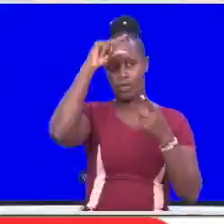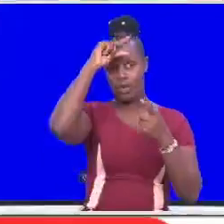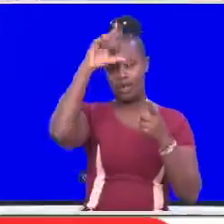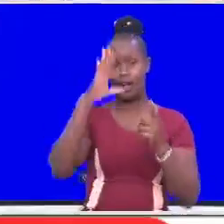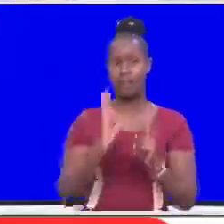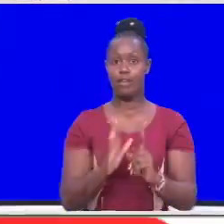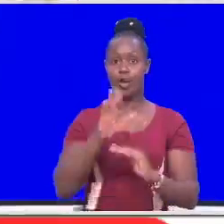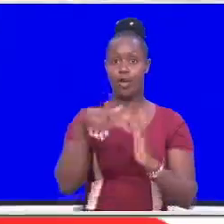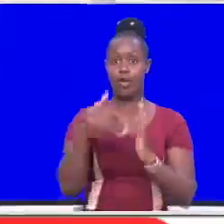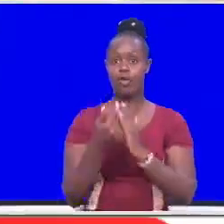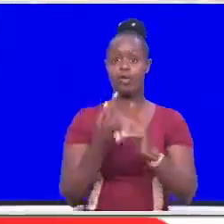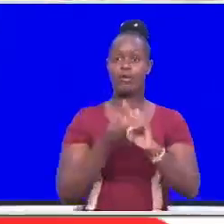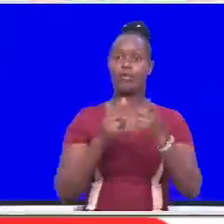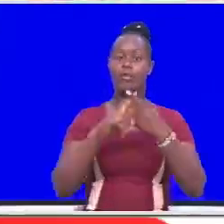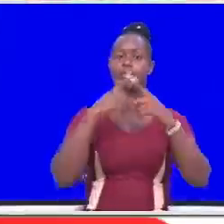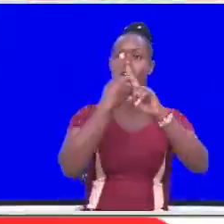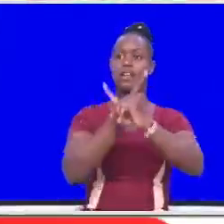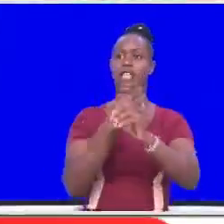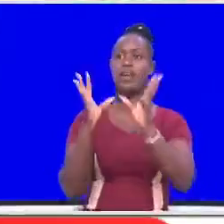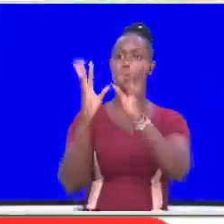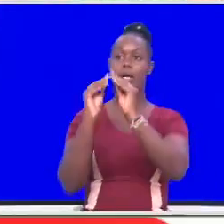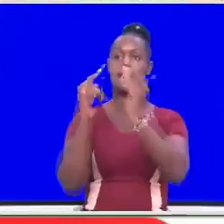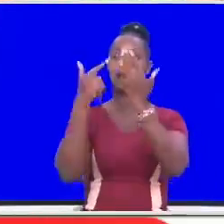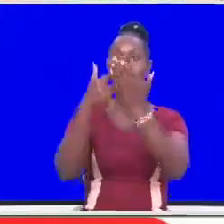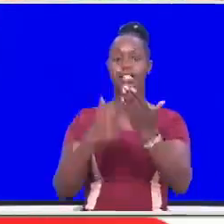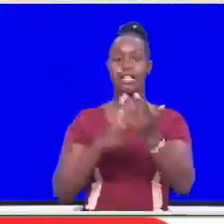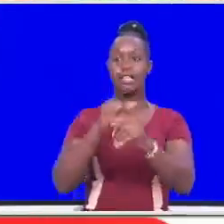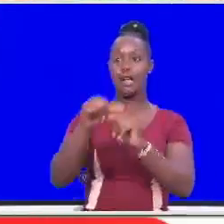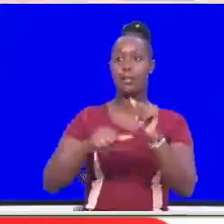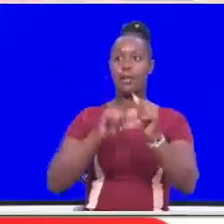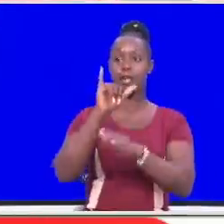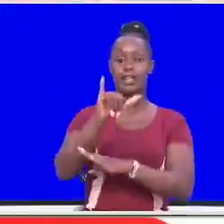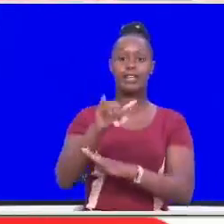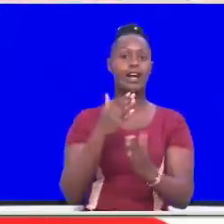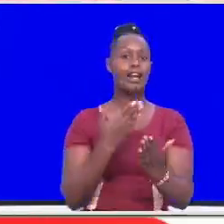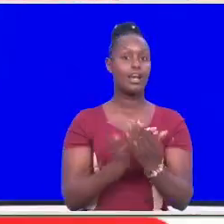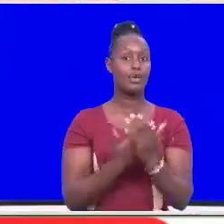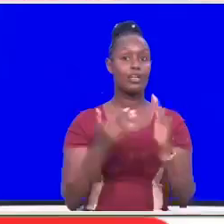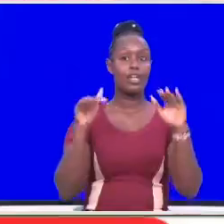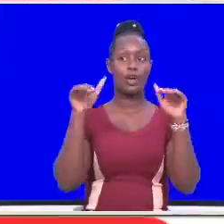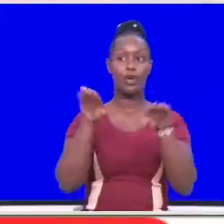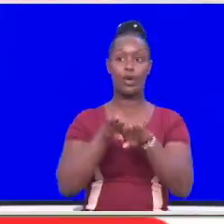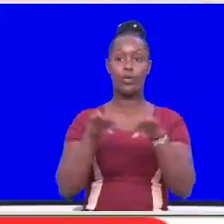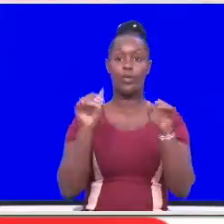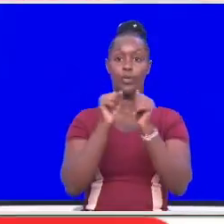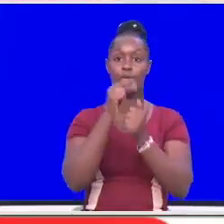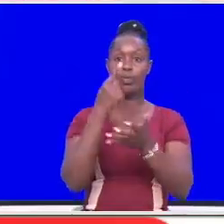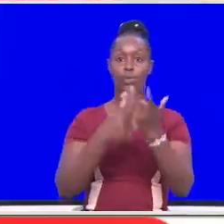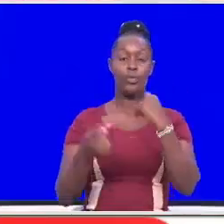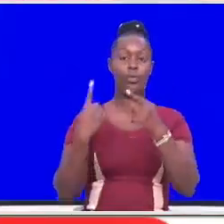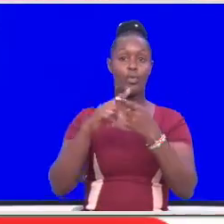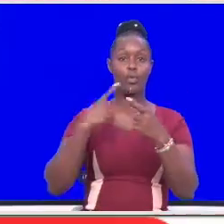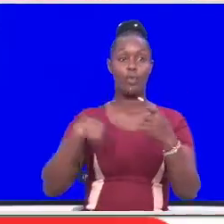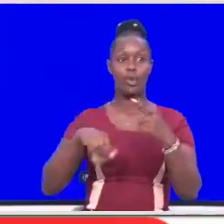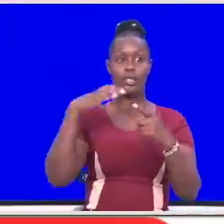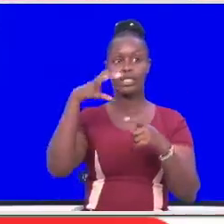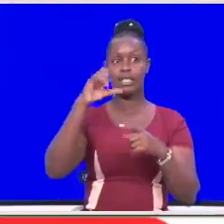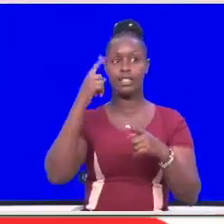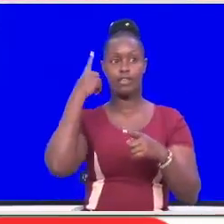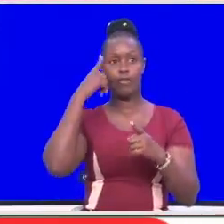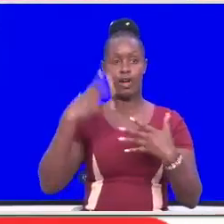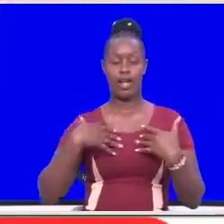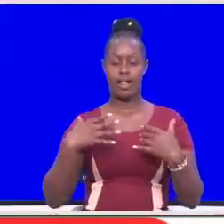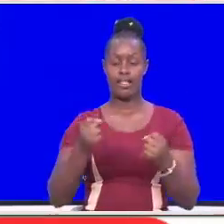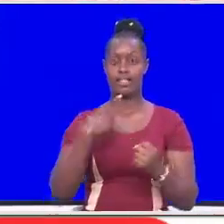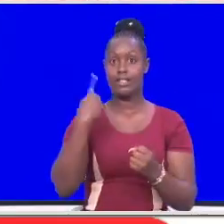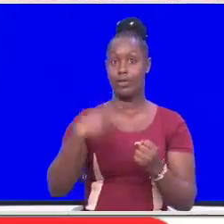katika hafla tofauti walizungumzia swala hilo, ujumbe wao ukiwa sawia na ule wa waziri wa afya Susan Nakumicha wa kuwataka